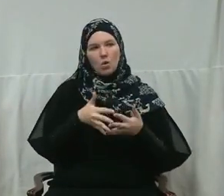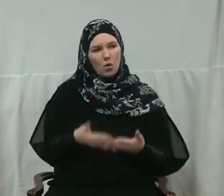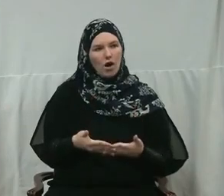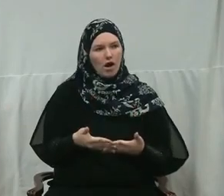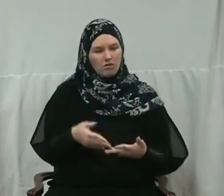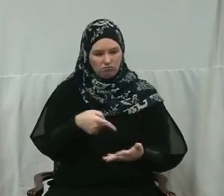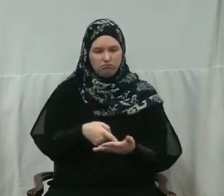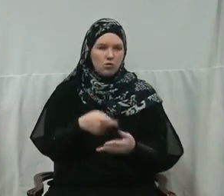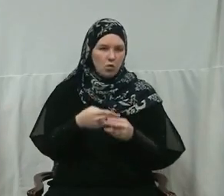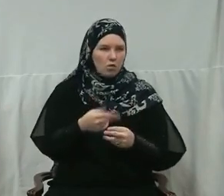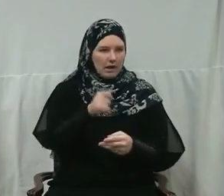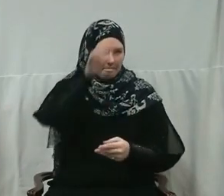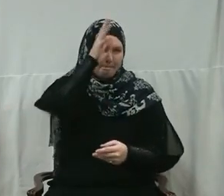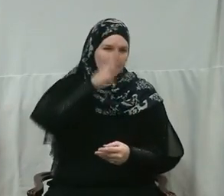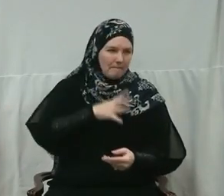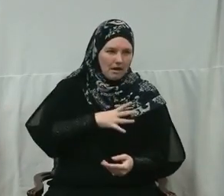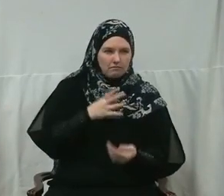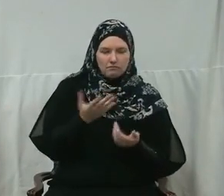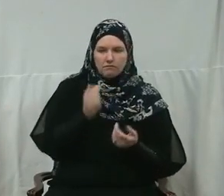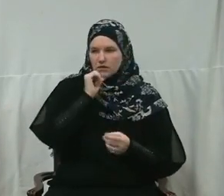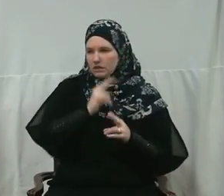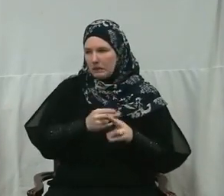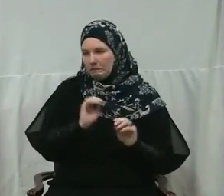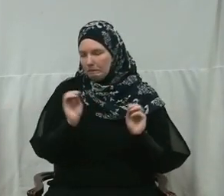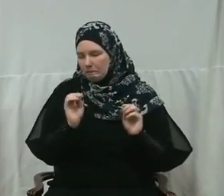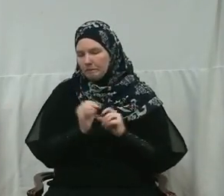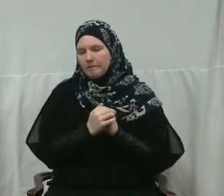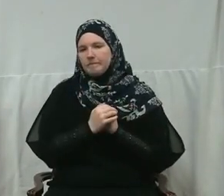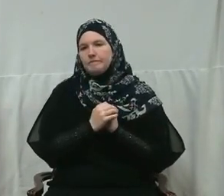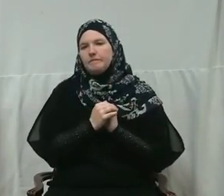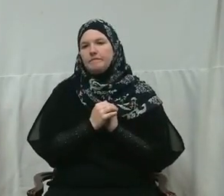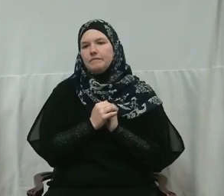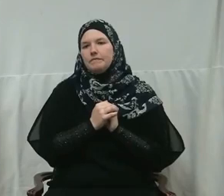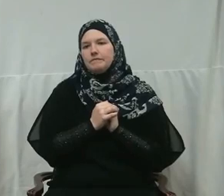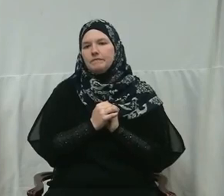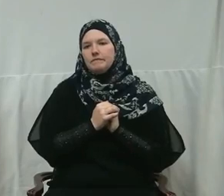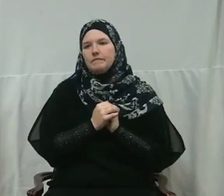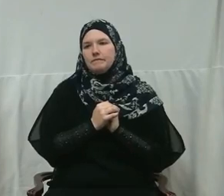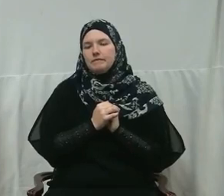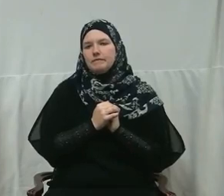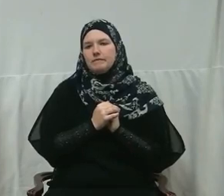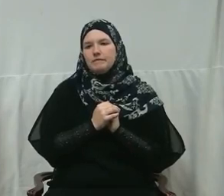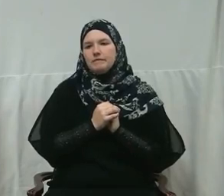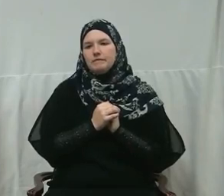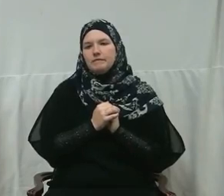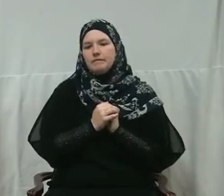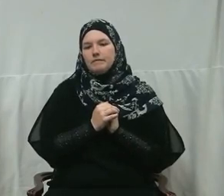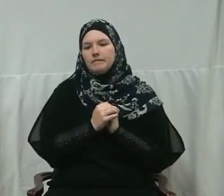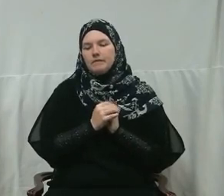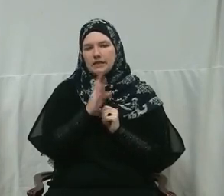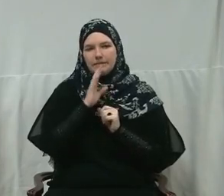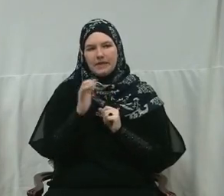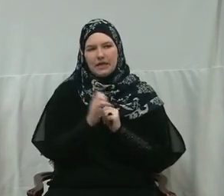man. وَقَالَ رَجُلٌ مُؤْمِنٌ مِنْ آلِ فِرْعَوْنَ